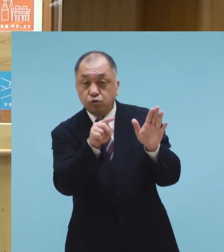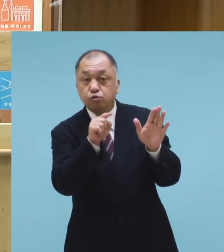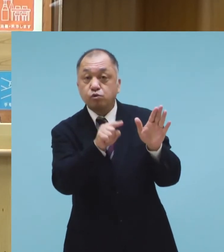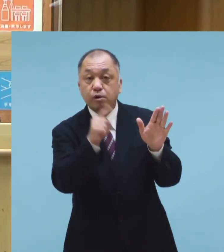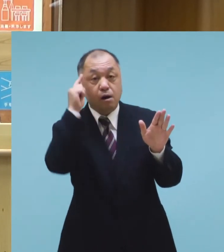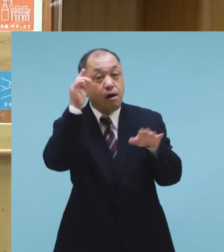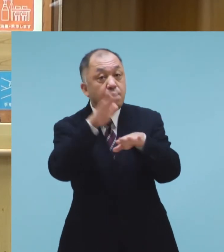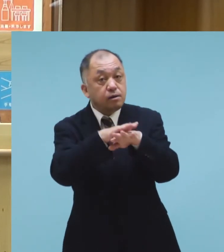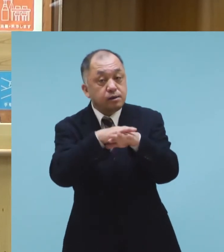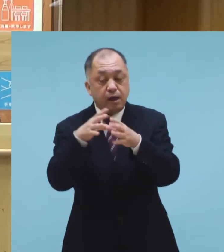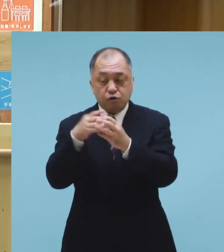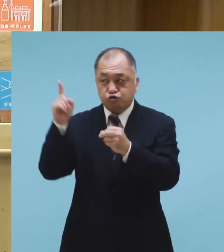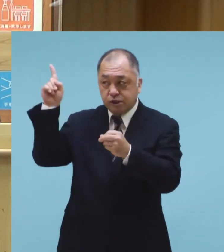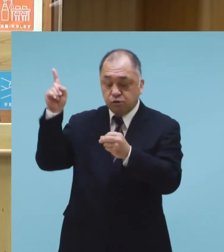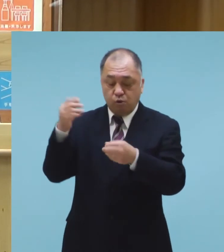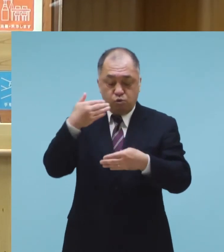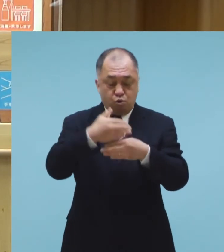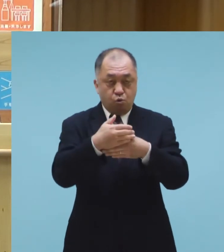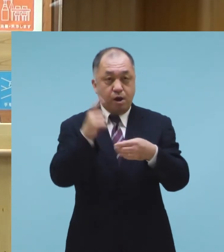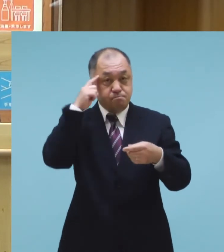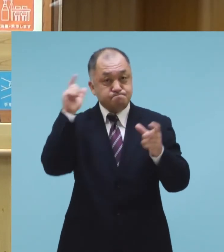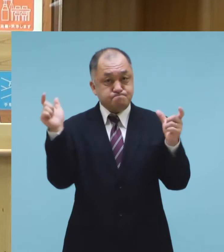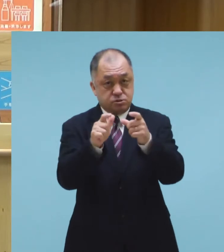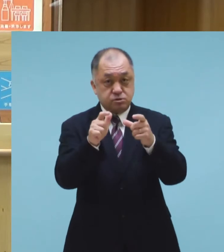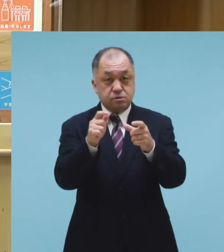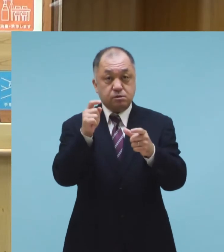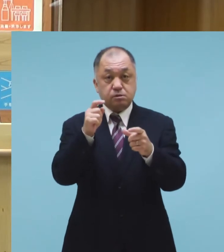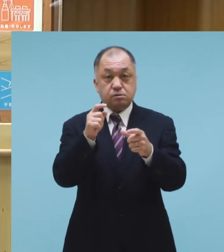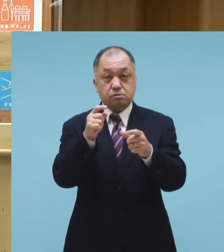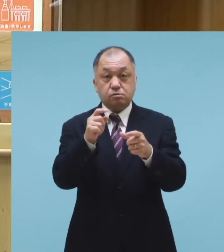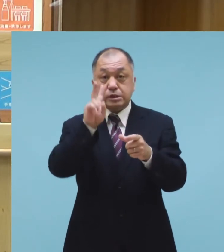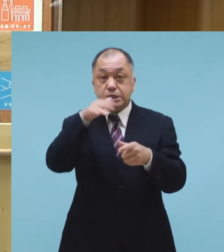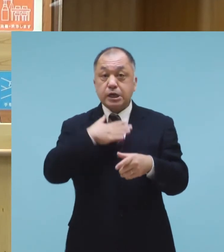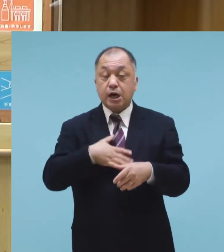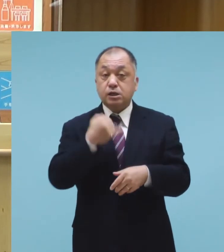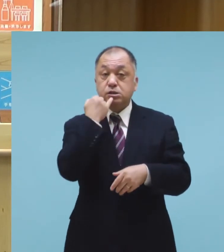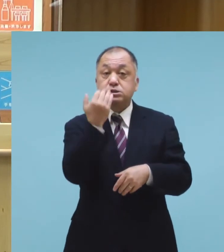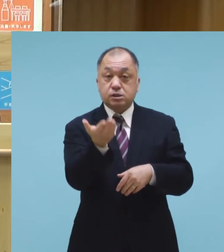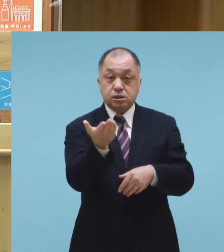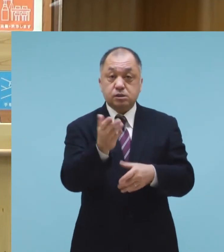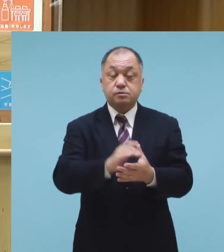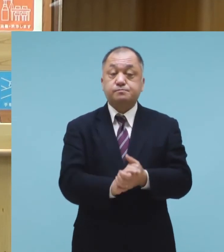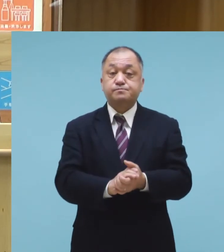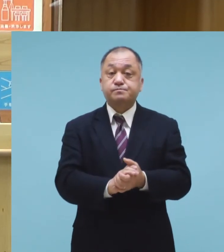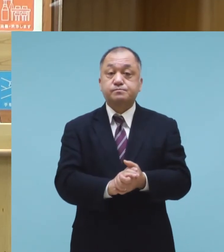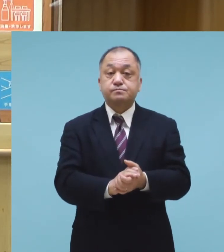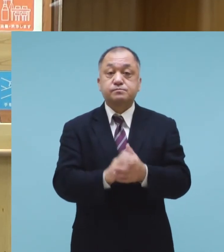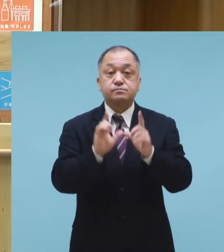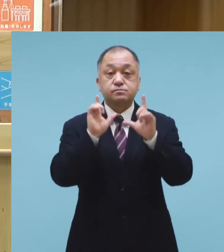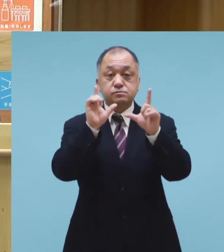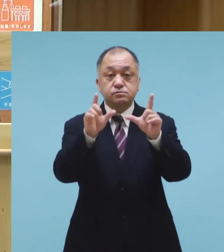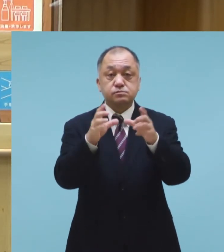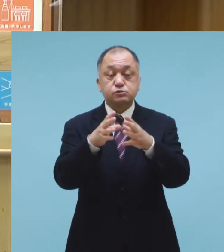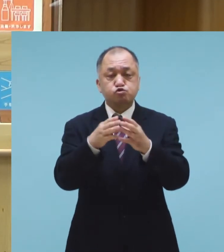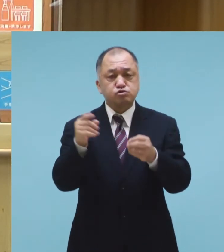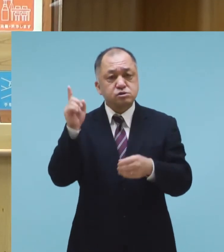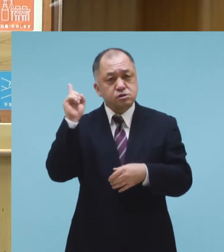識で国と道が一致しているっていう理解でよろしいんですよ。 まあ、国がどういう考えでど